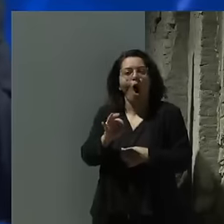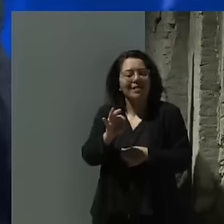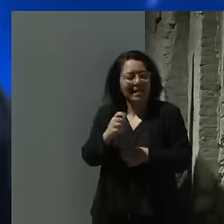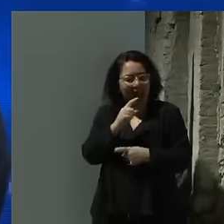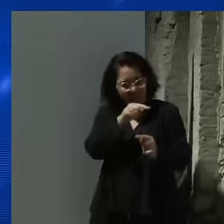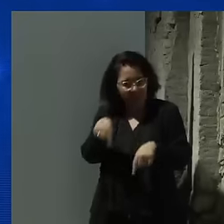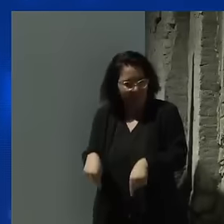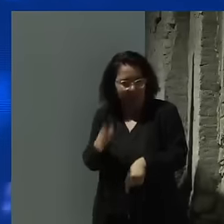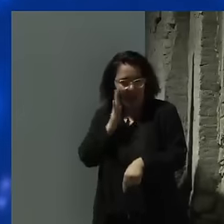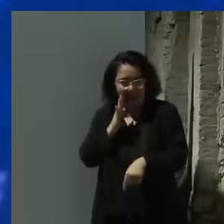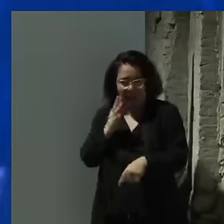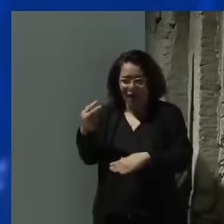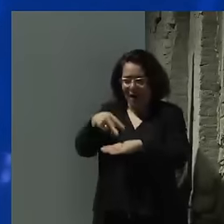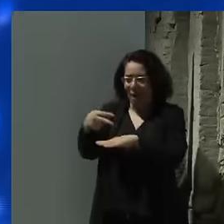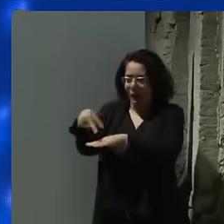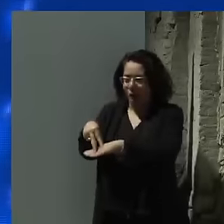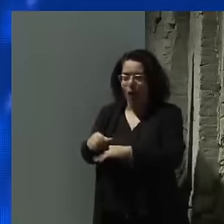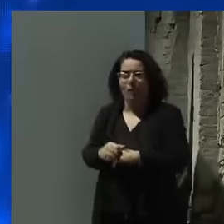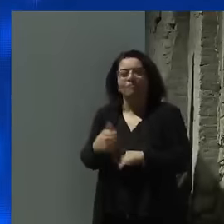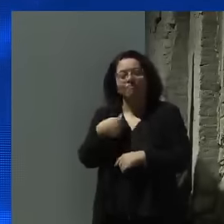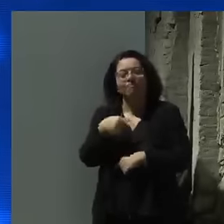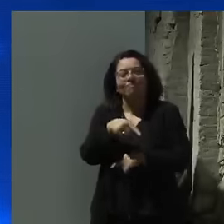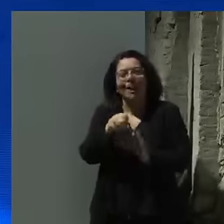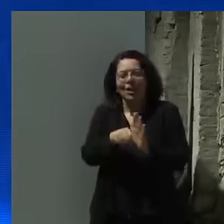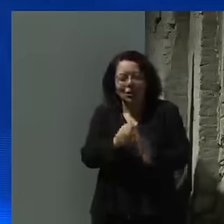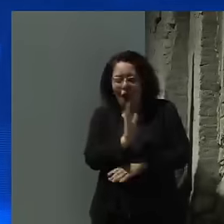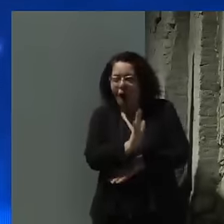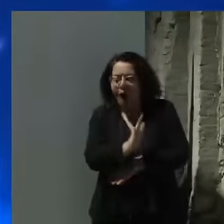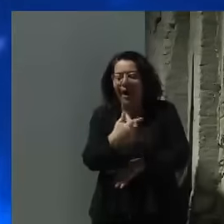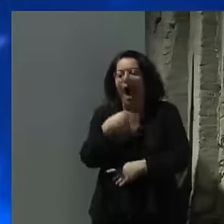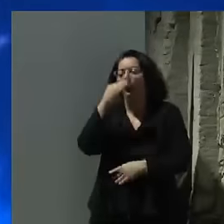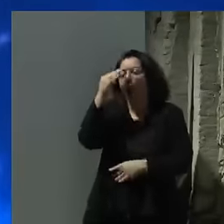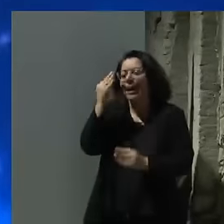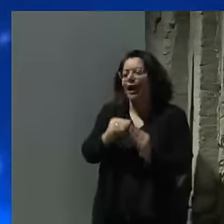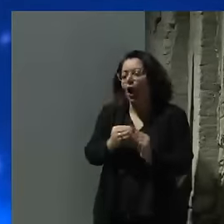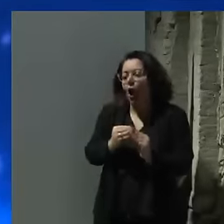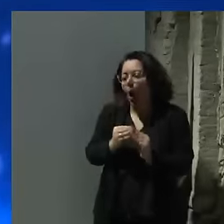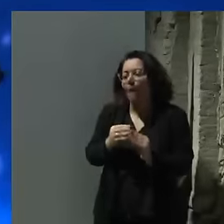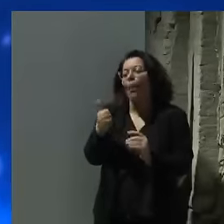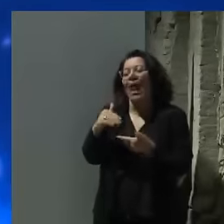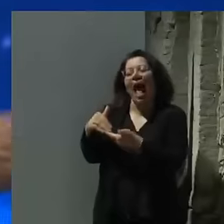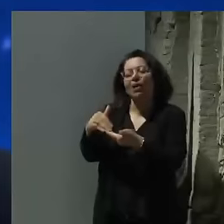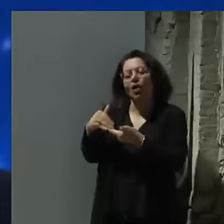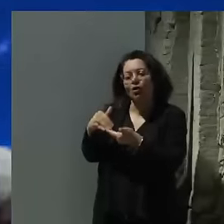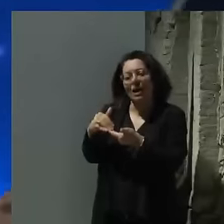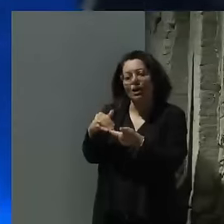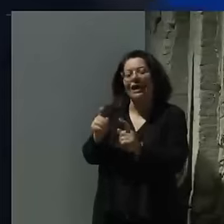io questa storia l'ho imparata grazie all'associazione Nessuno Tocchi Caino, che ha sentito,